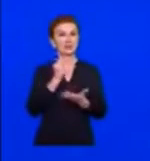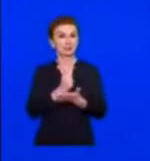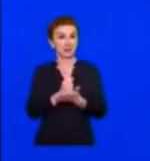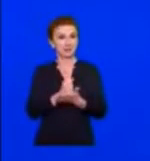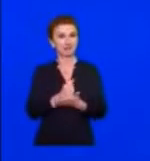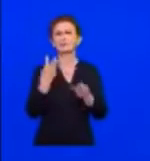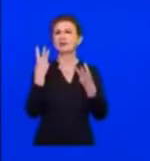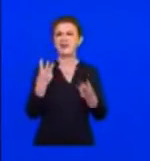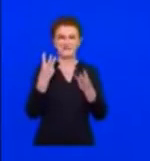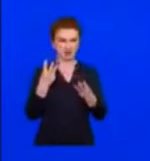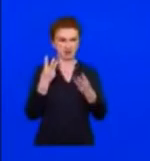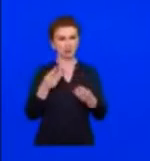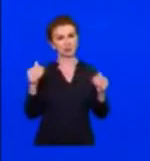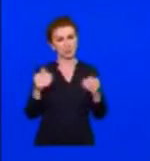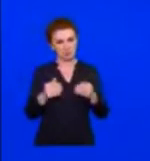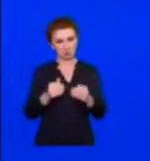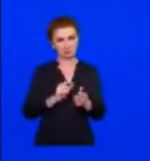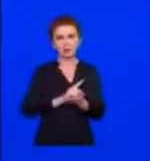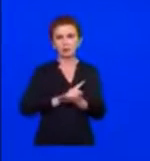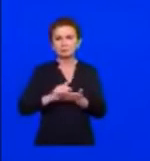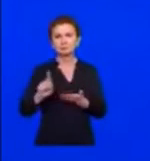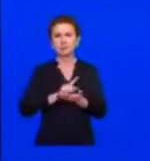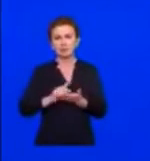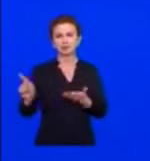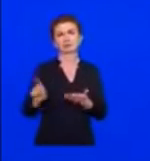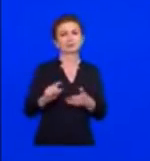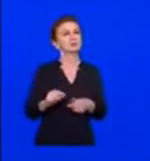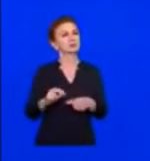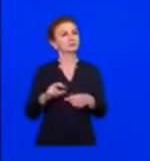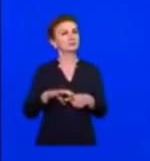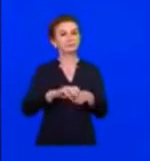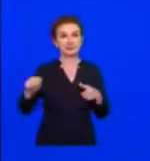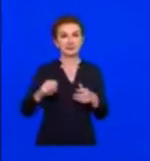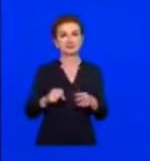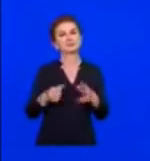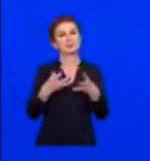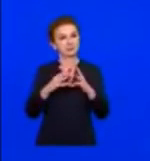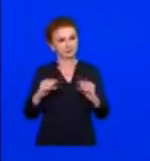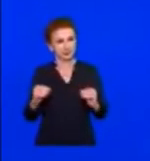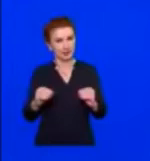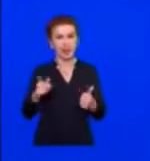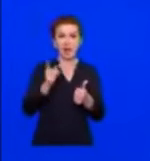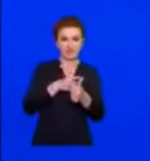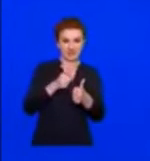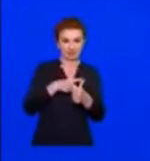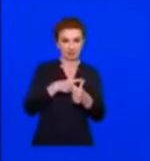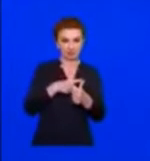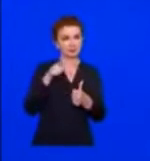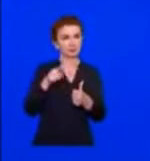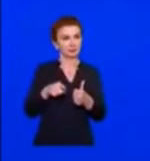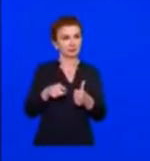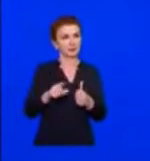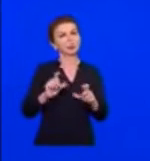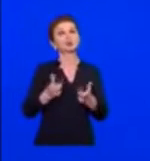było przyspieszać lub przynajmniej utrzymywać tempo luzowania obostrzeń w gospodarce. Pierwsze to ten, od